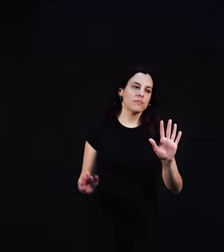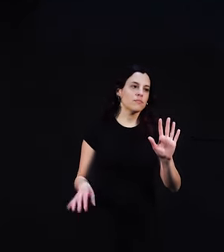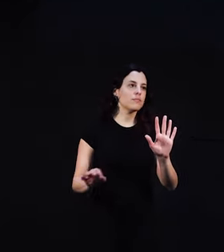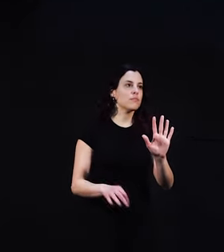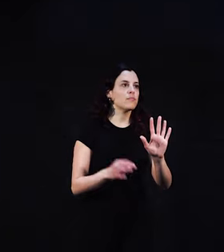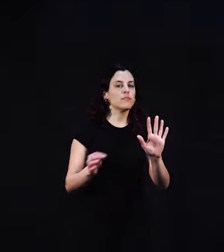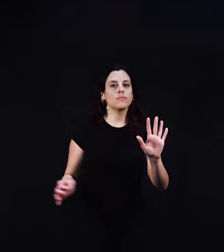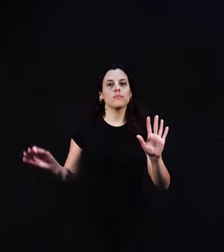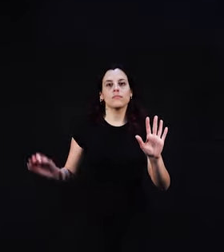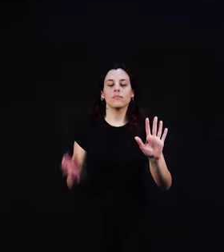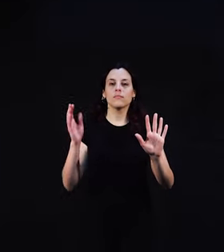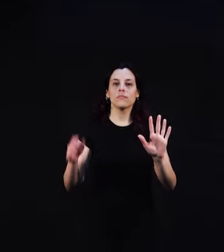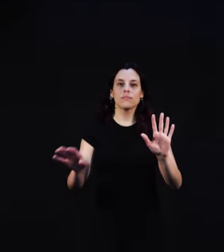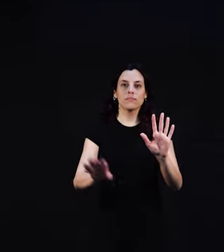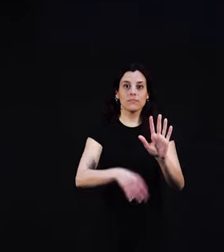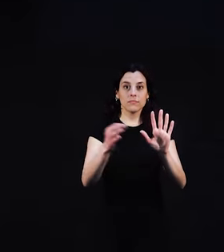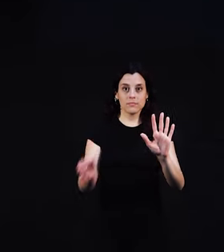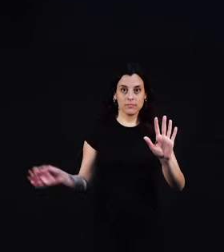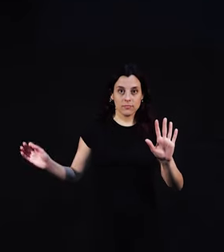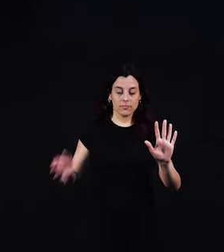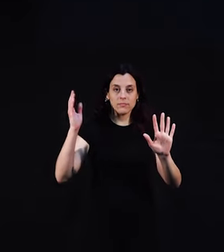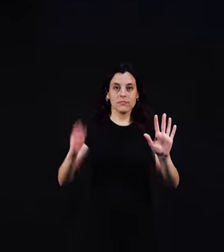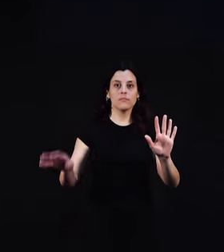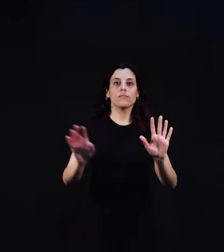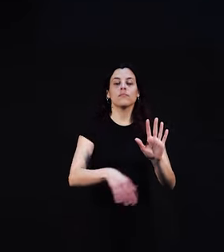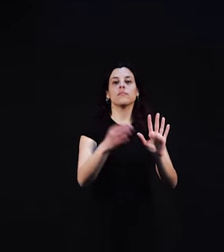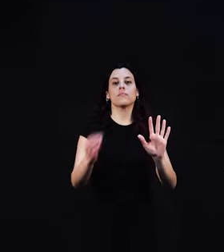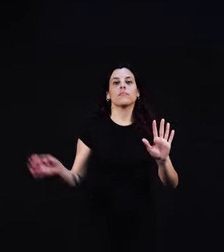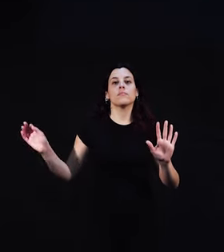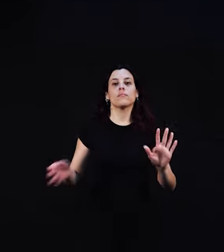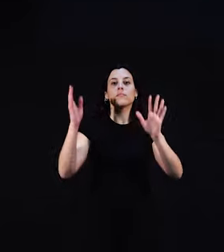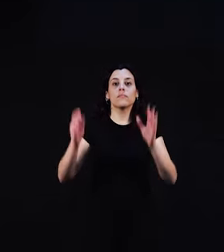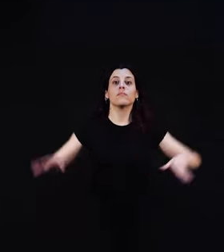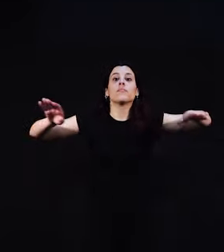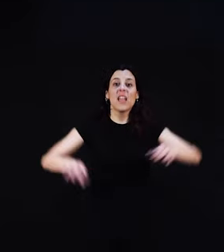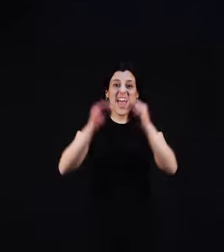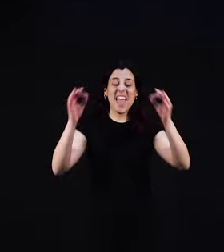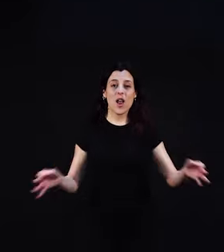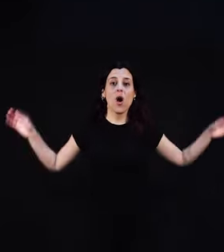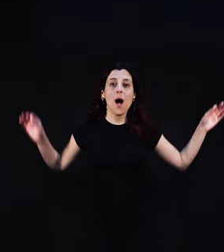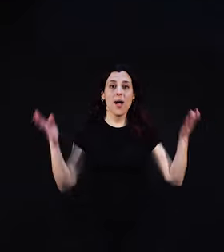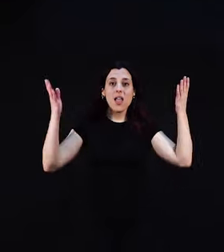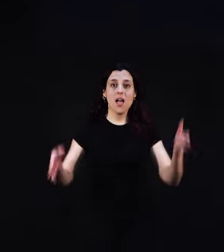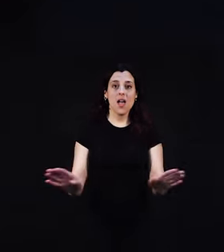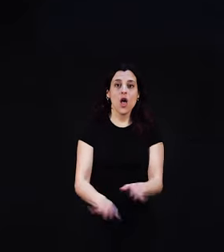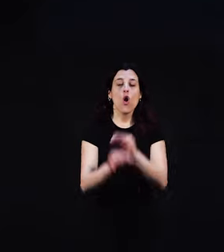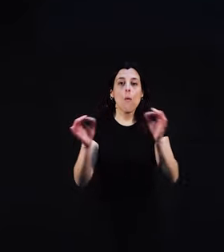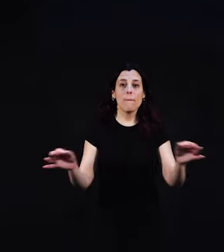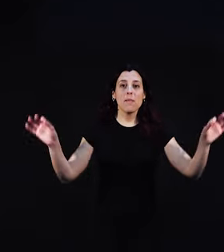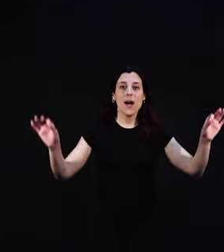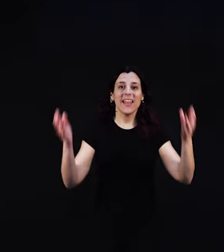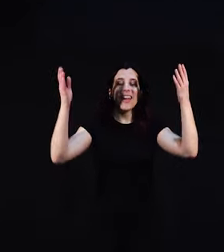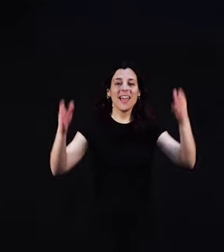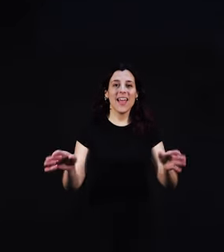Ja se'n soc, soc aquí, ja he tornat. Un viatge inesperat. Era un cavaller,